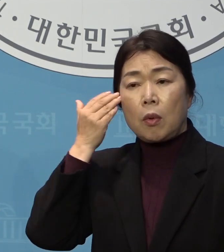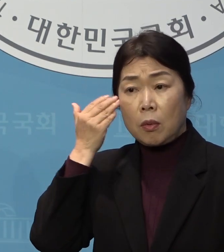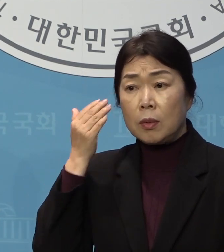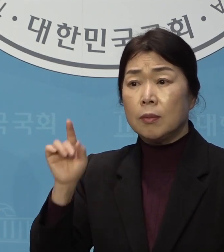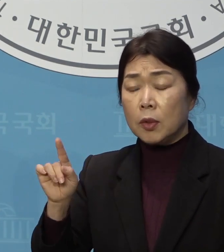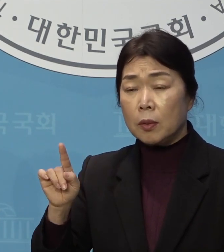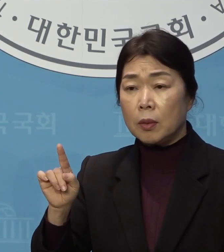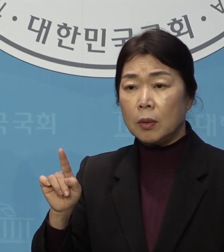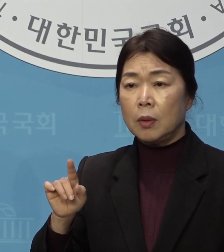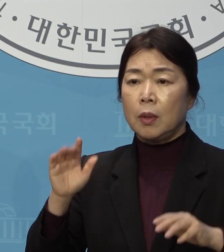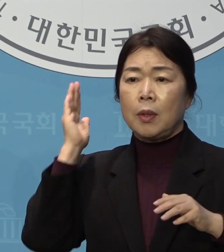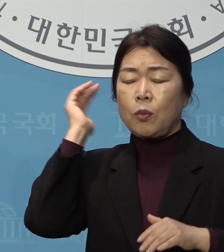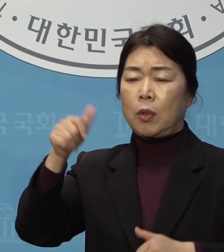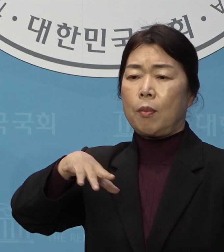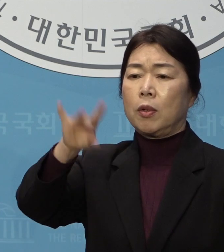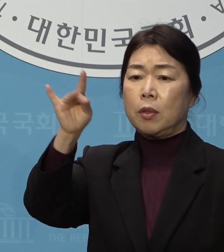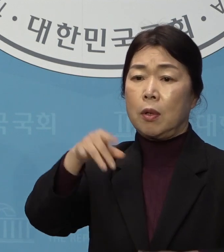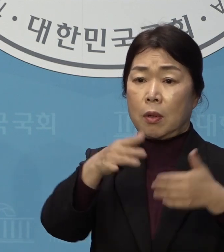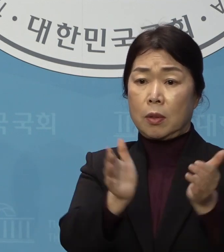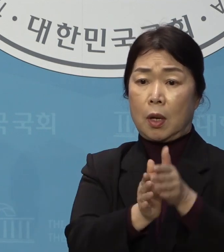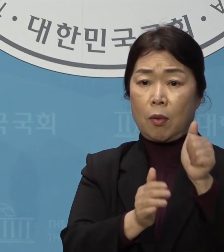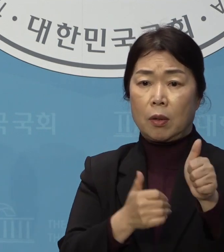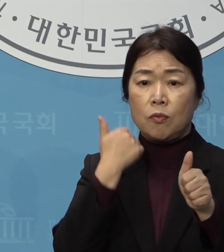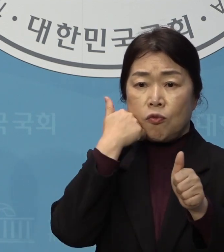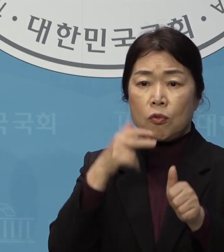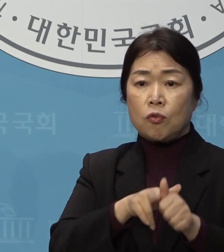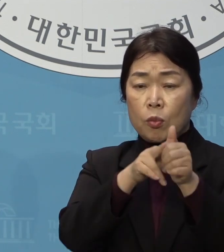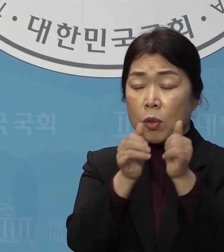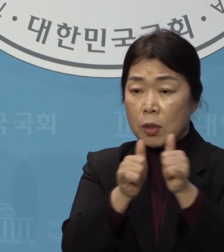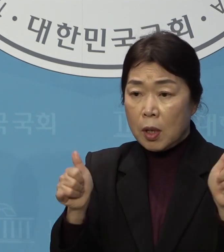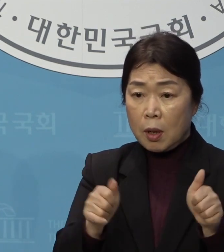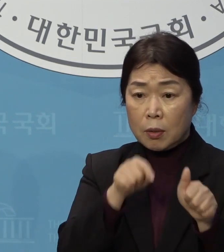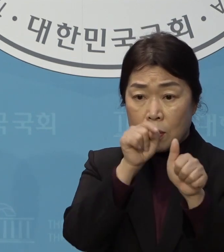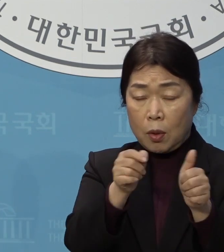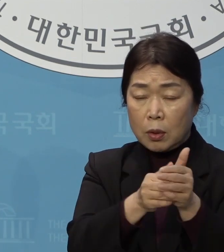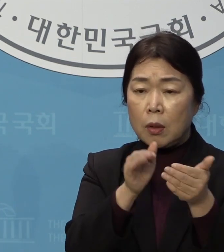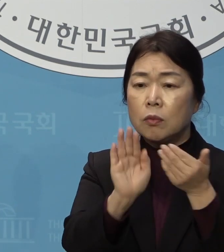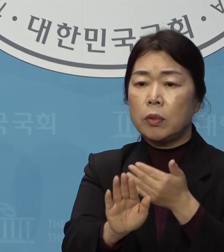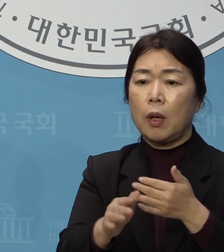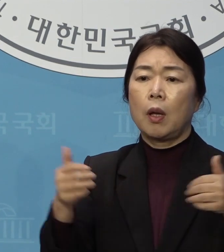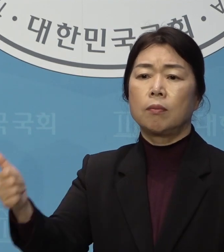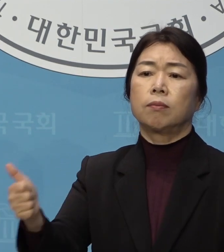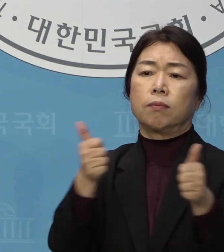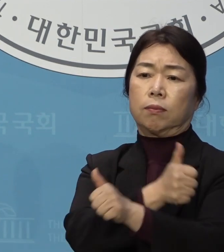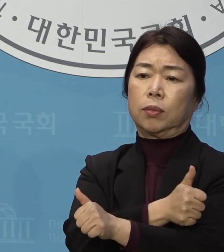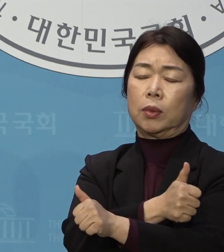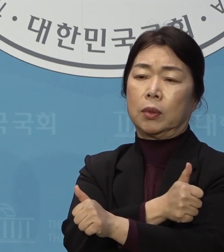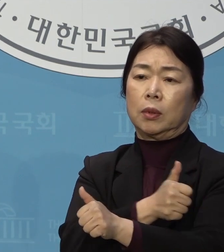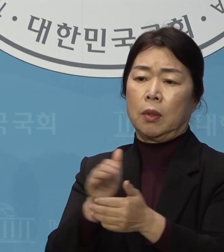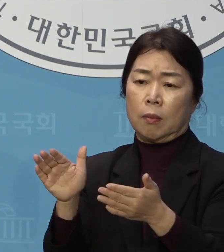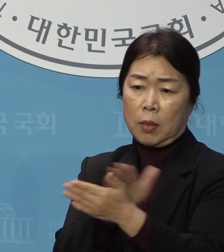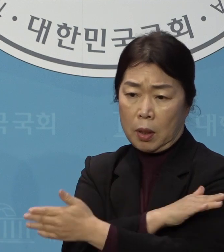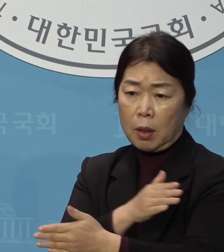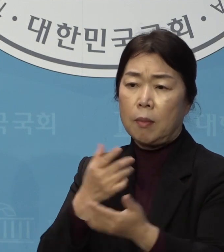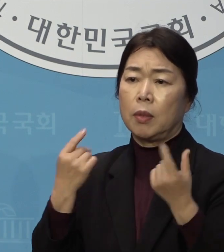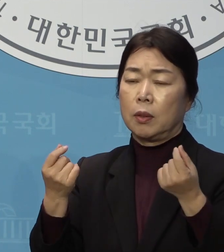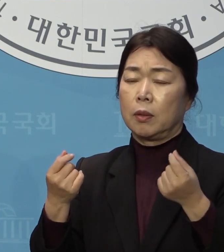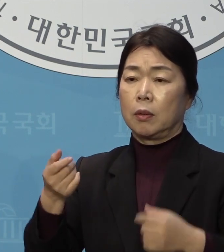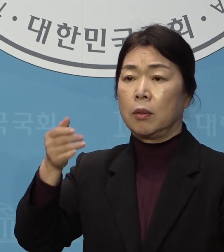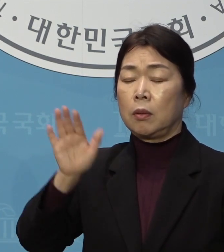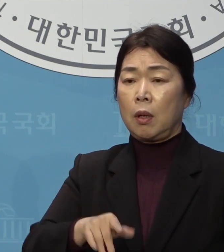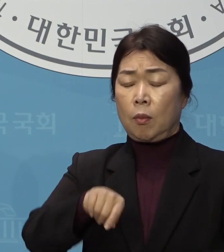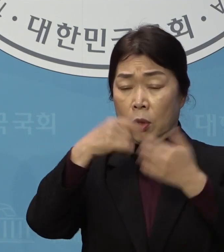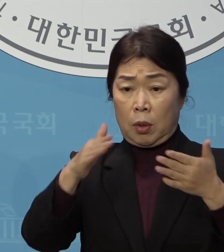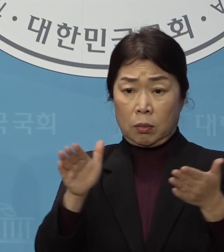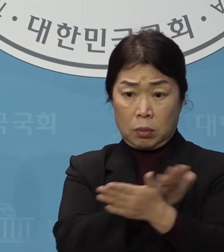국회인사 청문회를 거쳐 임명한 뒤 이임하는 것이 수순입니다 그러나 한동훈 장관은 이런 절차들을